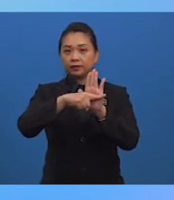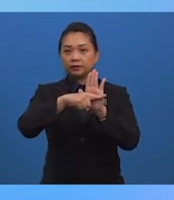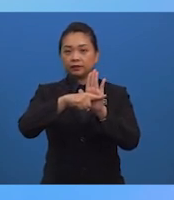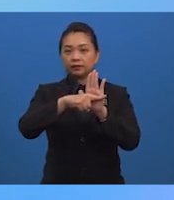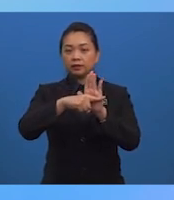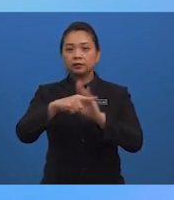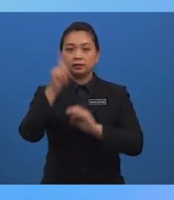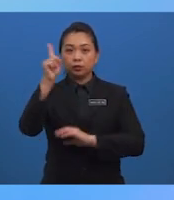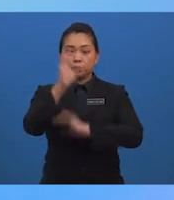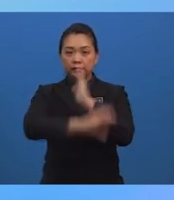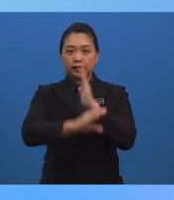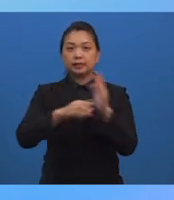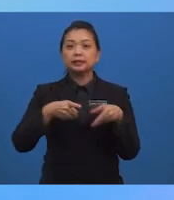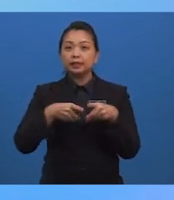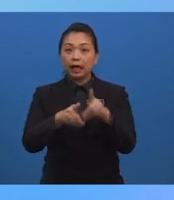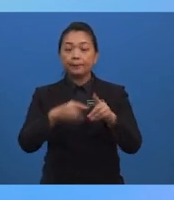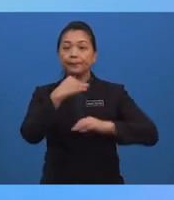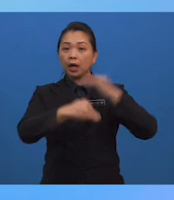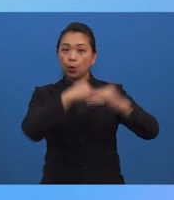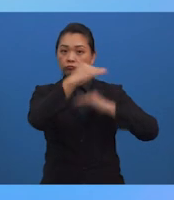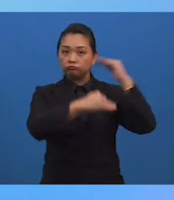yang sedang membangun.